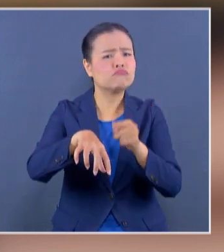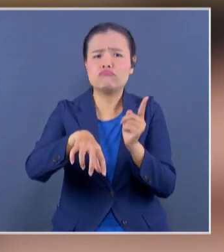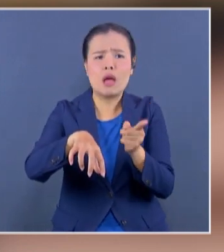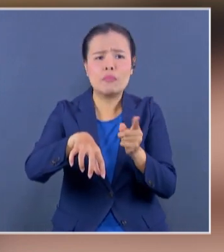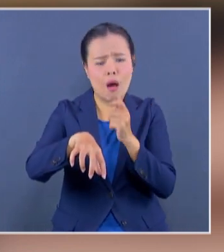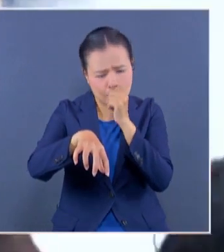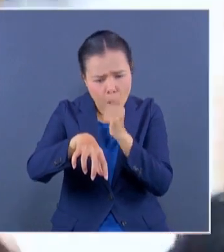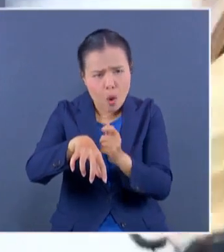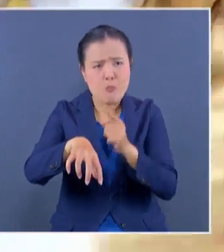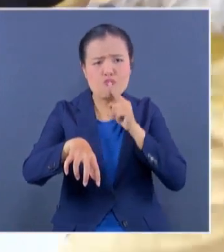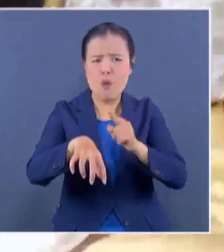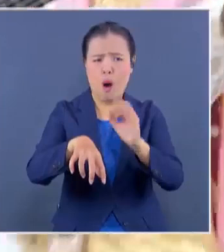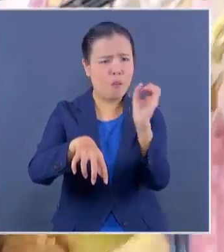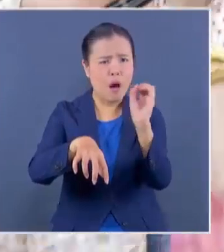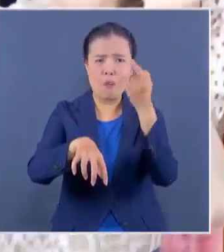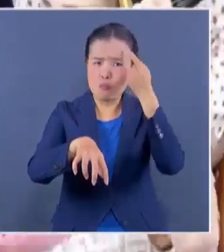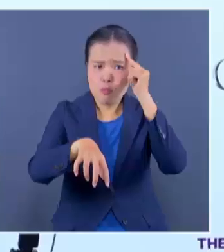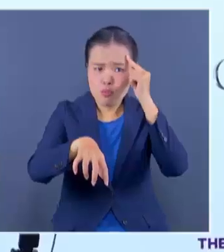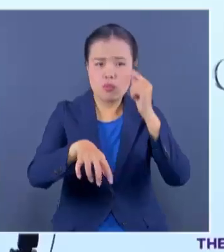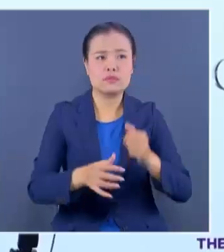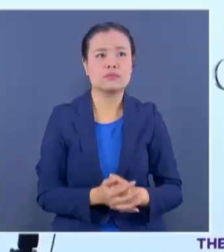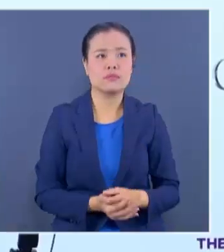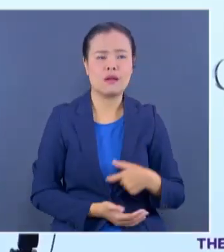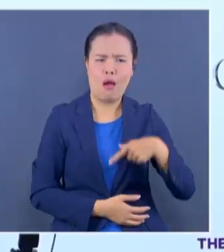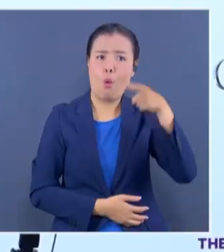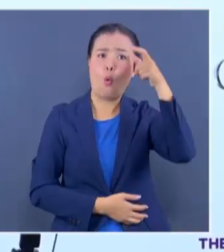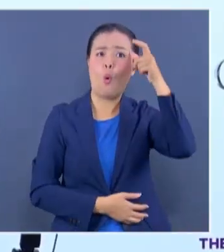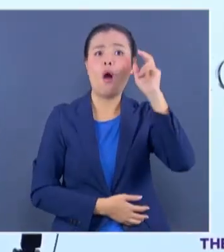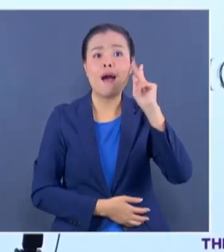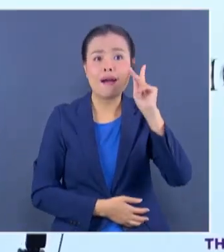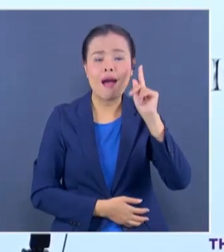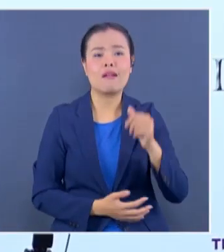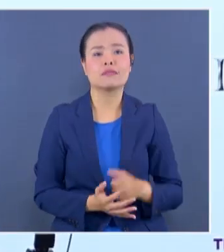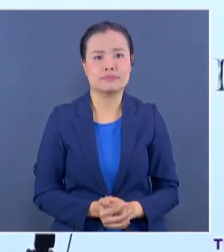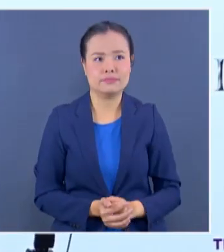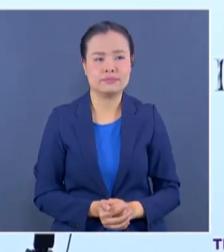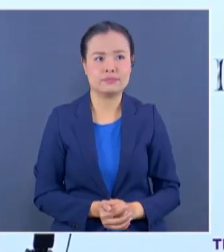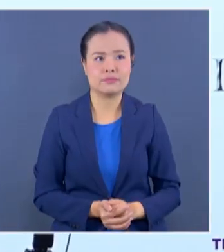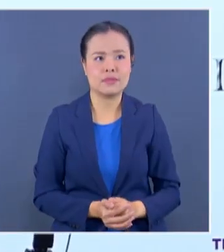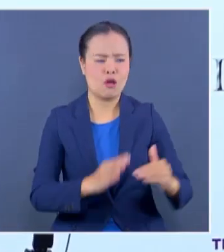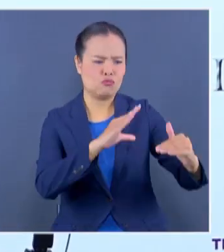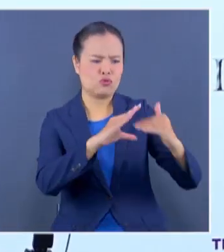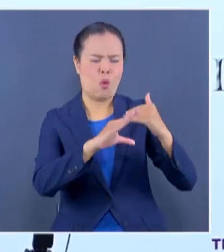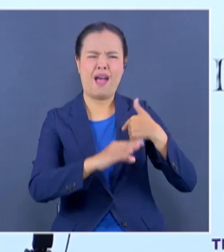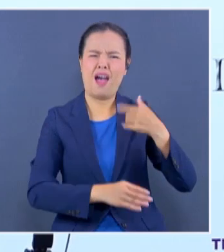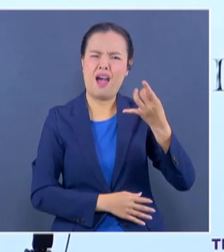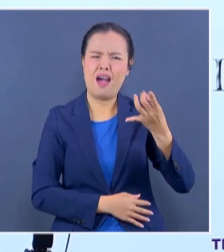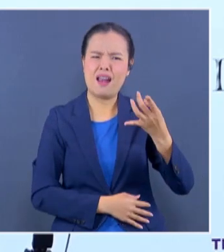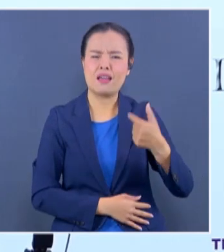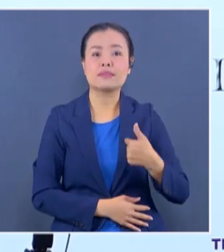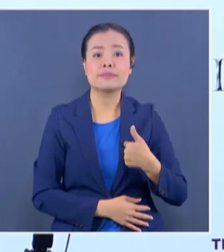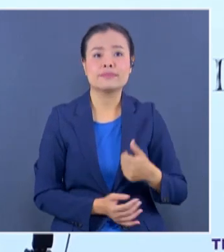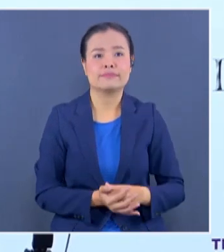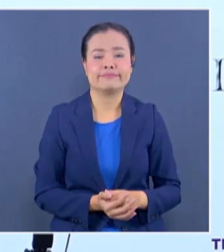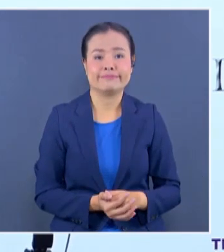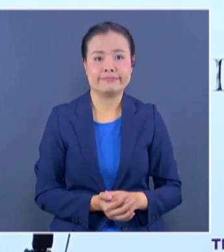ไม่รู้เรื่องการฟ้องร้องใดๆครับ งงกับข่าวเหมือนกันค่ะเพราะว่ามีคนส่งมาให้แล้วก็แบบอ้าอะไรอ่ะแต่ว่า